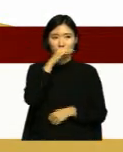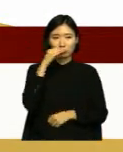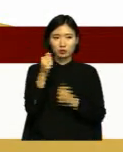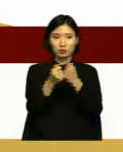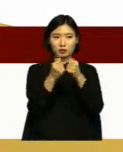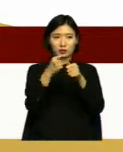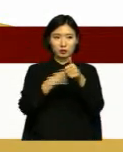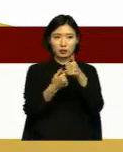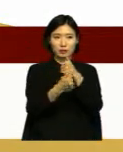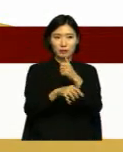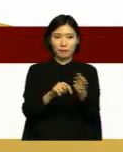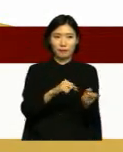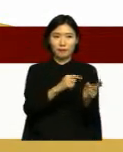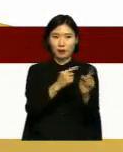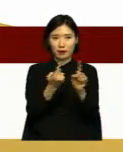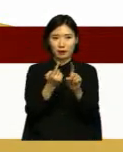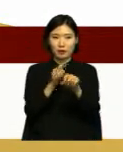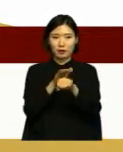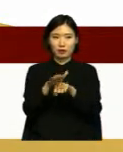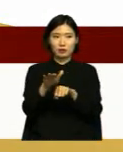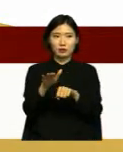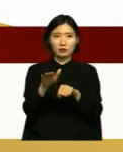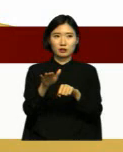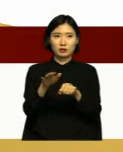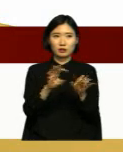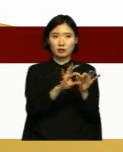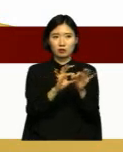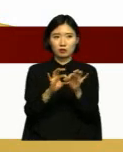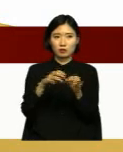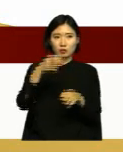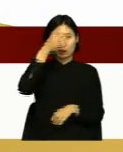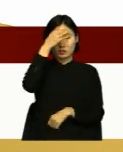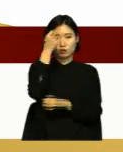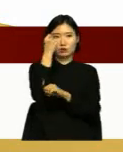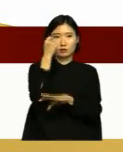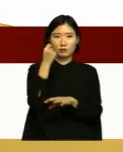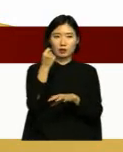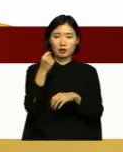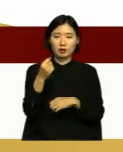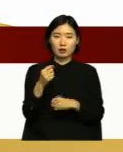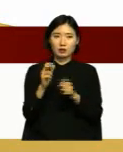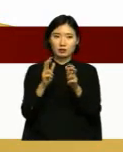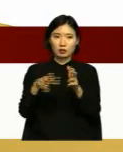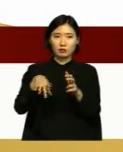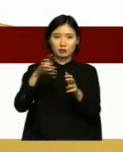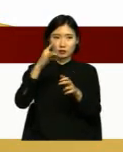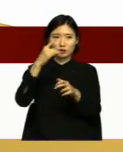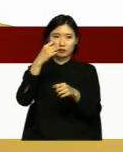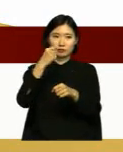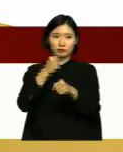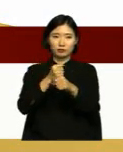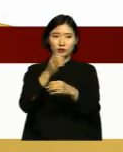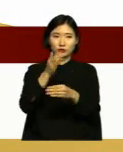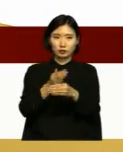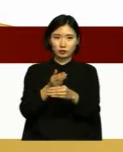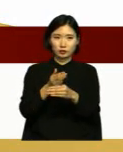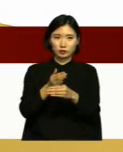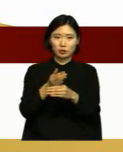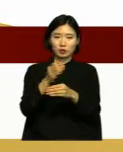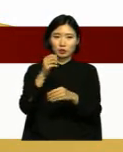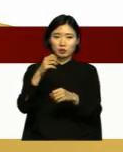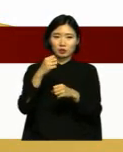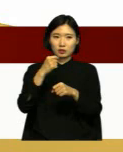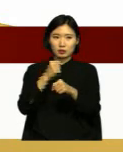역시 이러한 맥락에서 기술 기반 창업을 중심으로 도내 창업가를 체계적으로